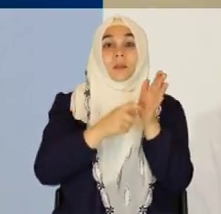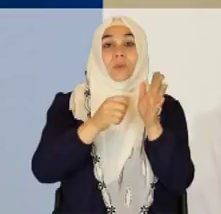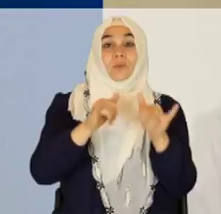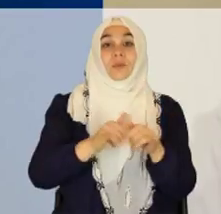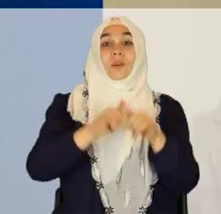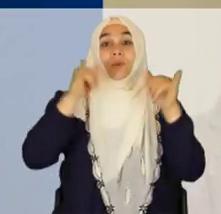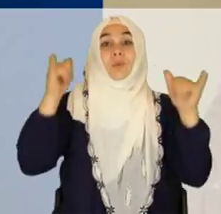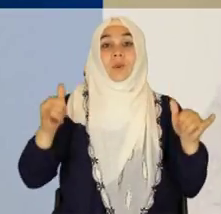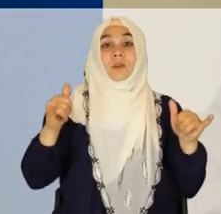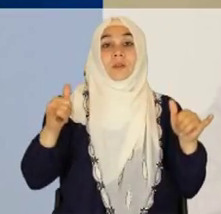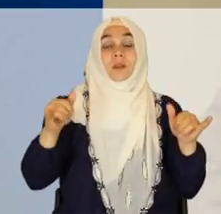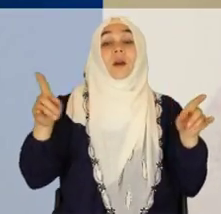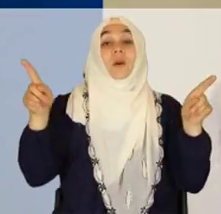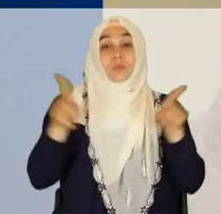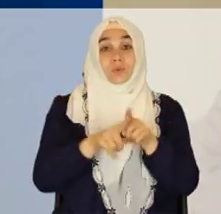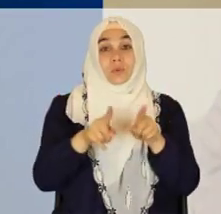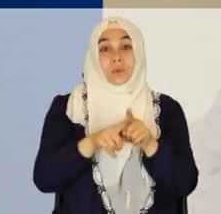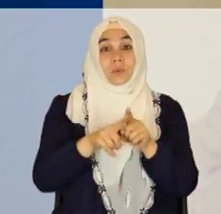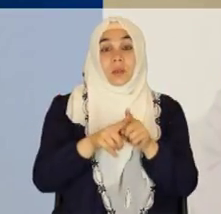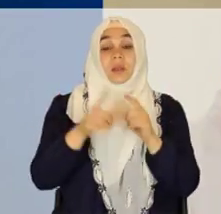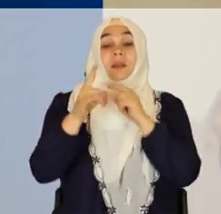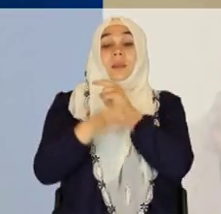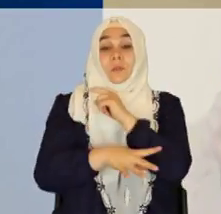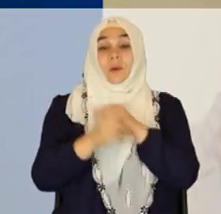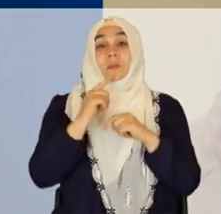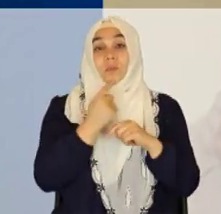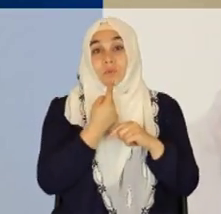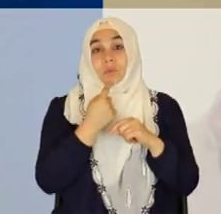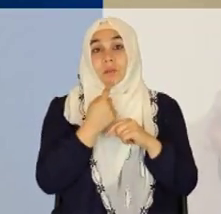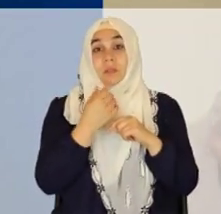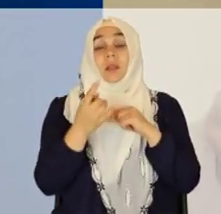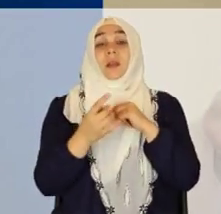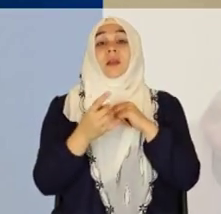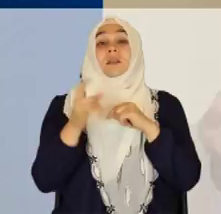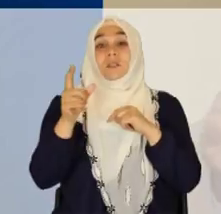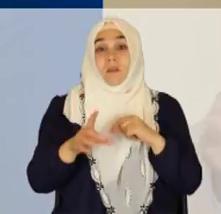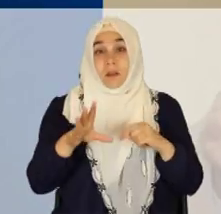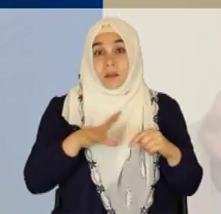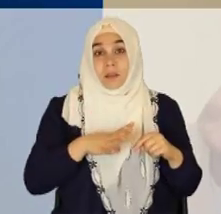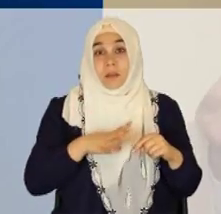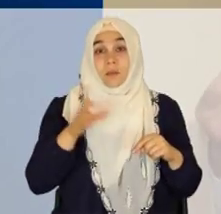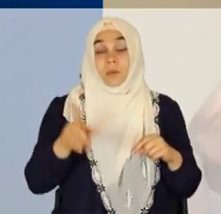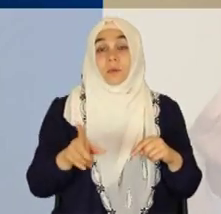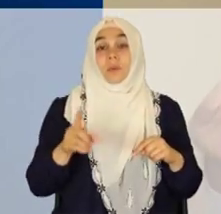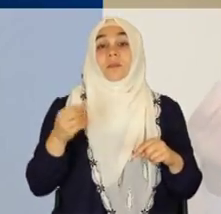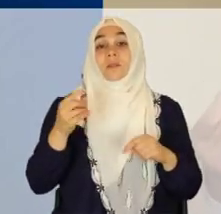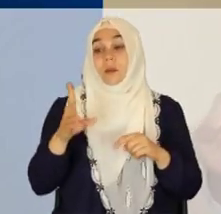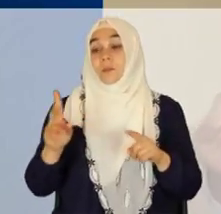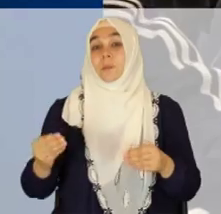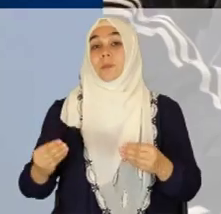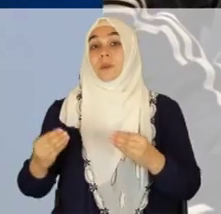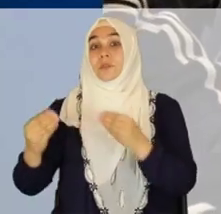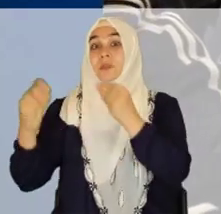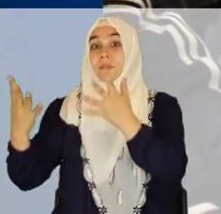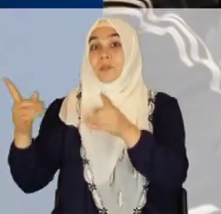ko'paydi. Ana kambag'al, muhtoj, beva, bechora, faqir kishiga